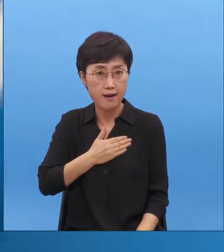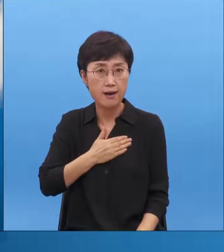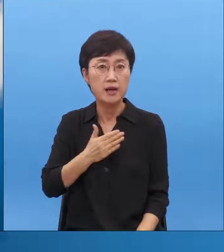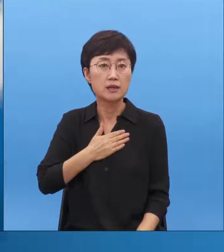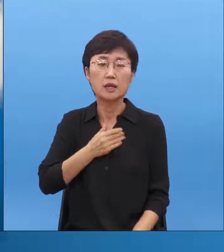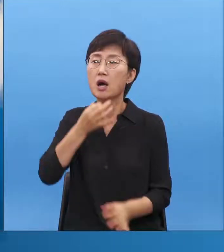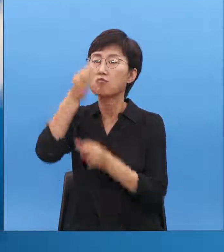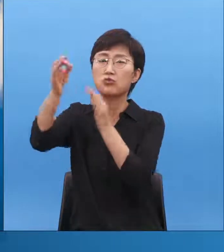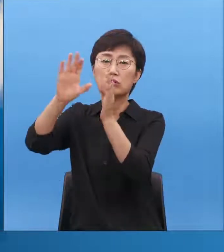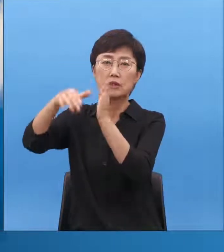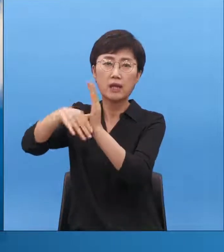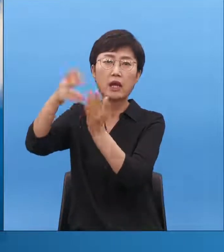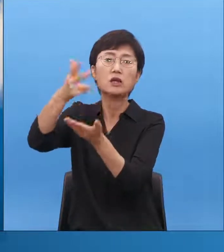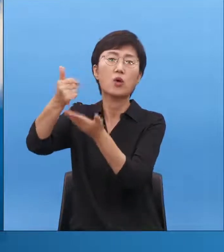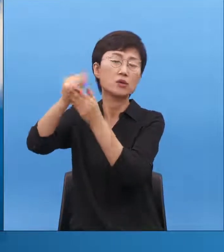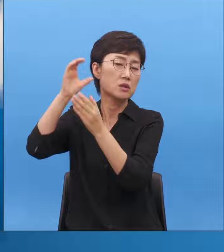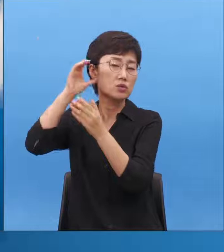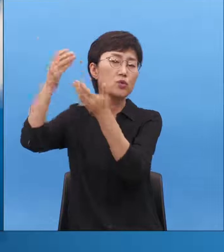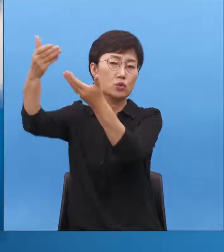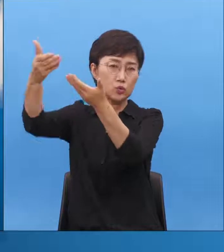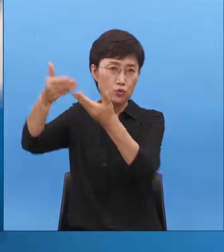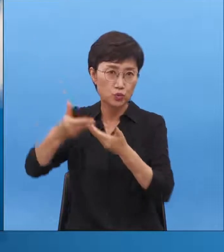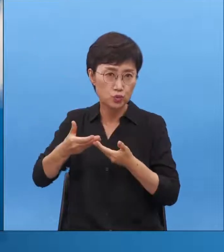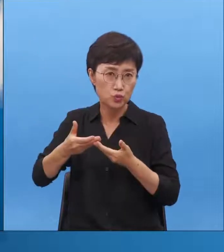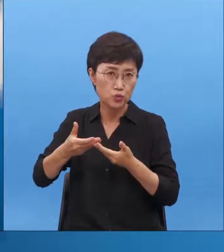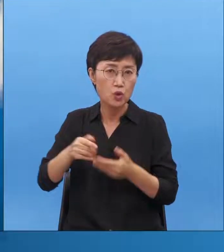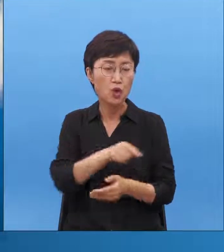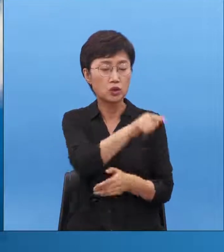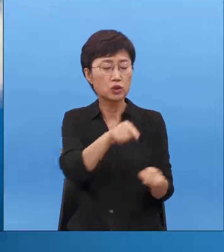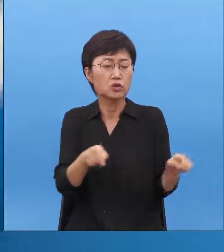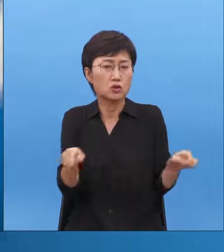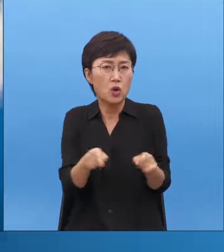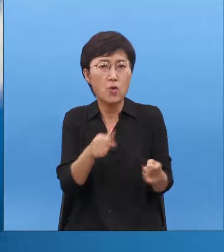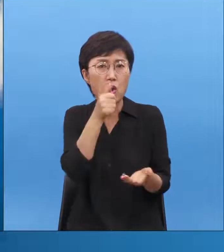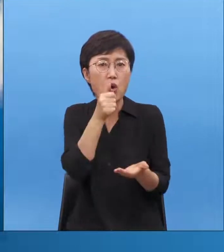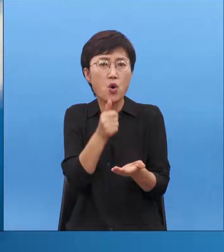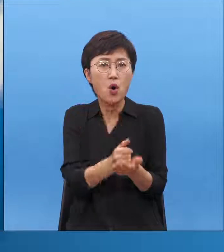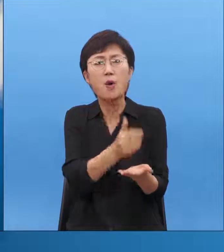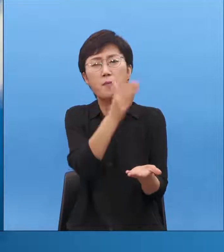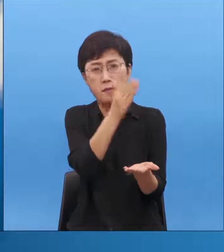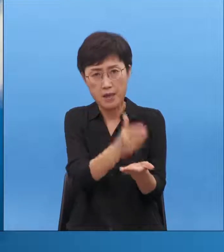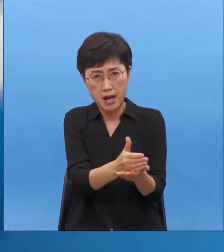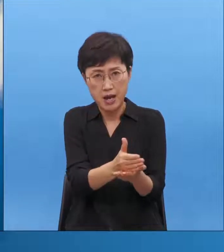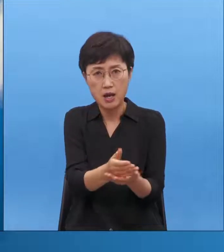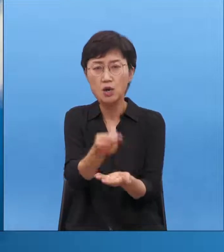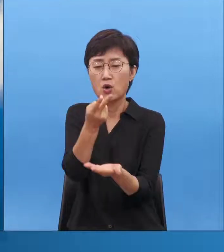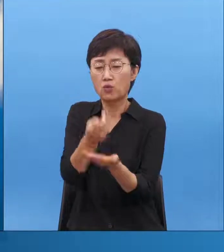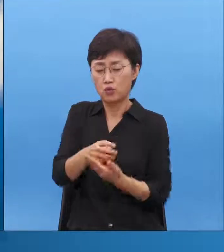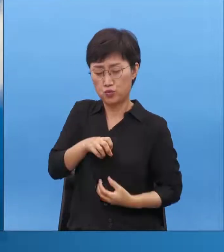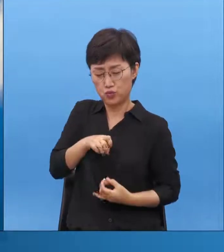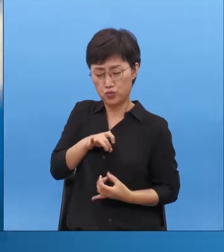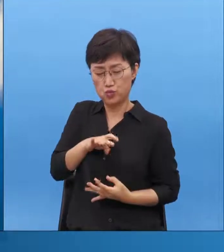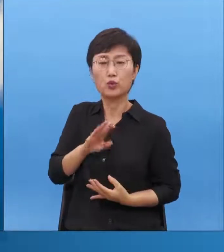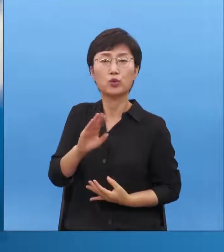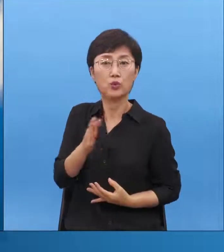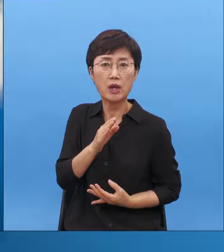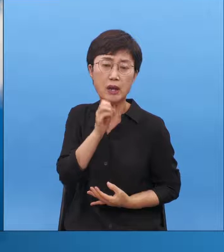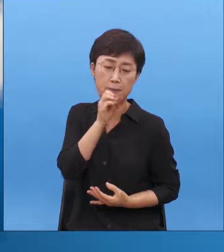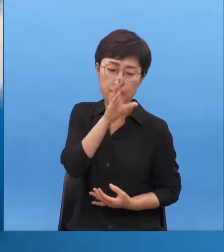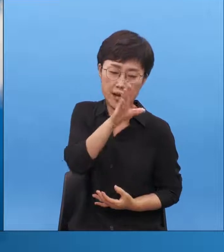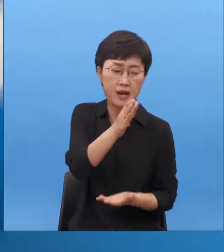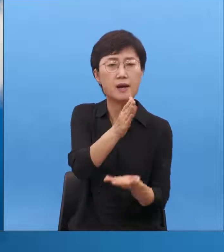그를 부를 때에 여호와께서 들으시리로다. 너희는 떨며 범죄하지 말지어다. 자리에 누워 심중에